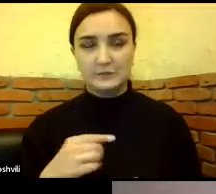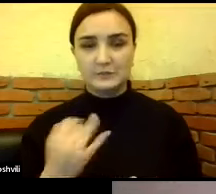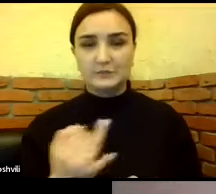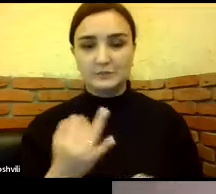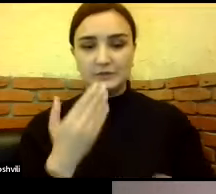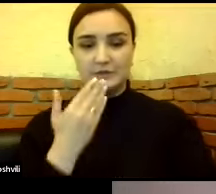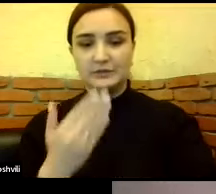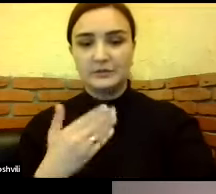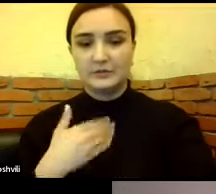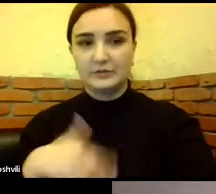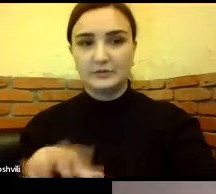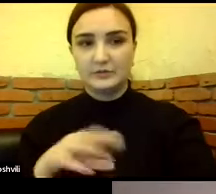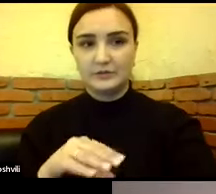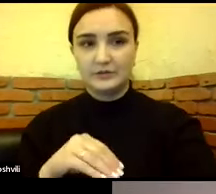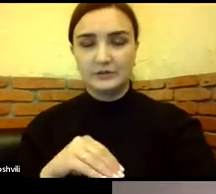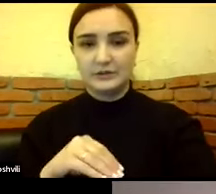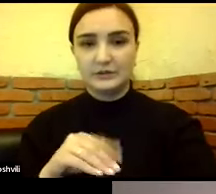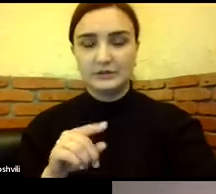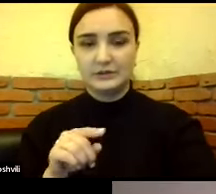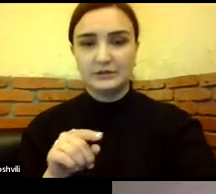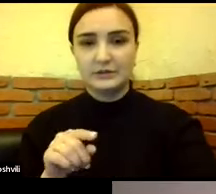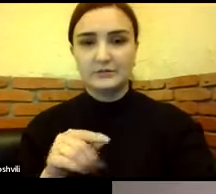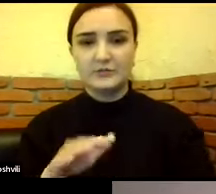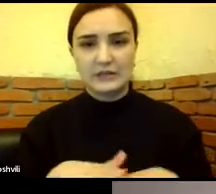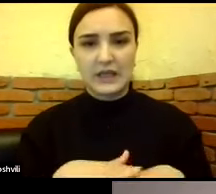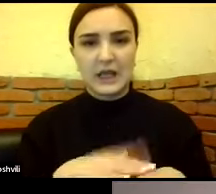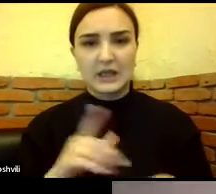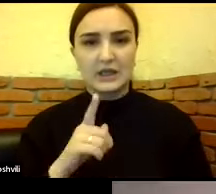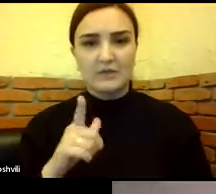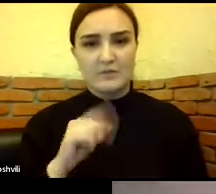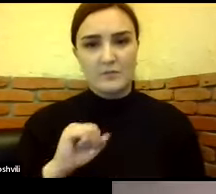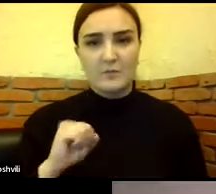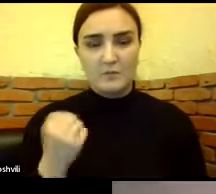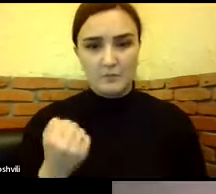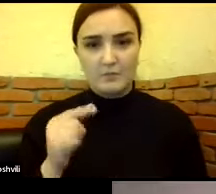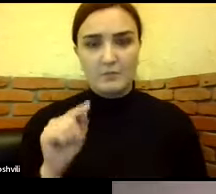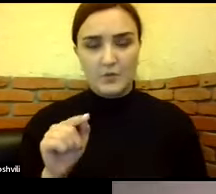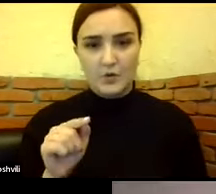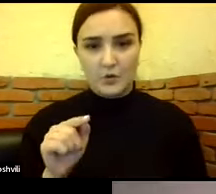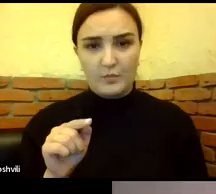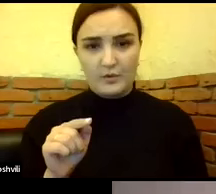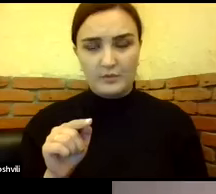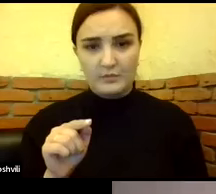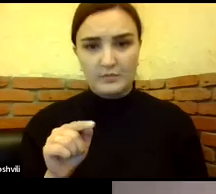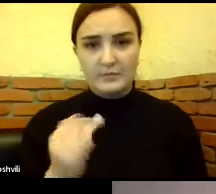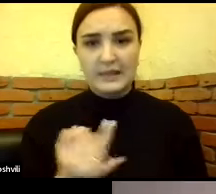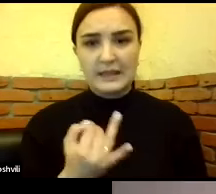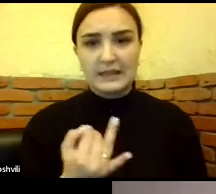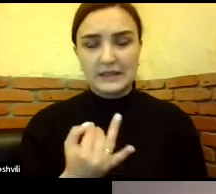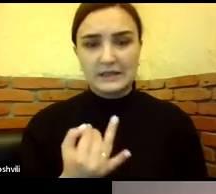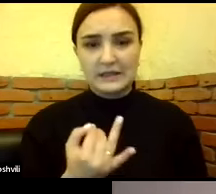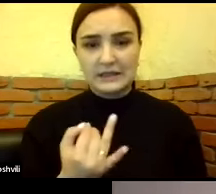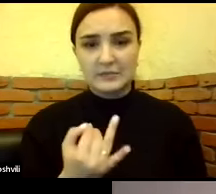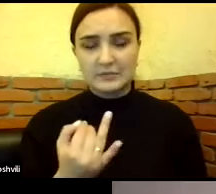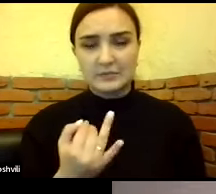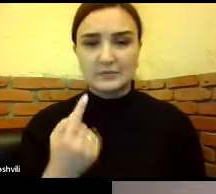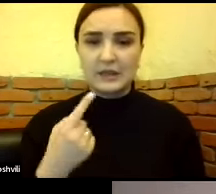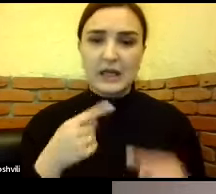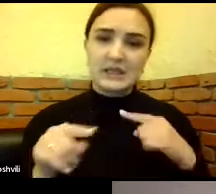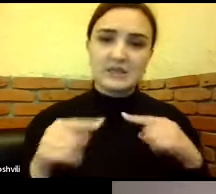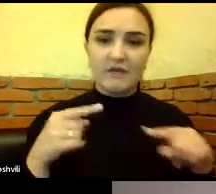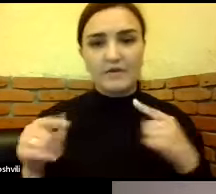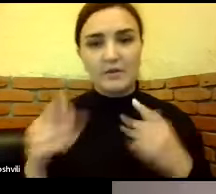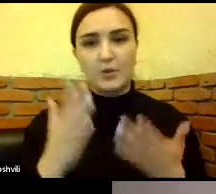მაინტერესებს, ანუ ჩვენ ძალიან დიდი ხანია ფაქტობრივად მეგობრობთ, უკვე 7 წელია, და მაინტერესებს განსხვავება თუ